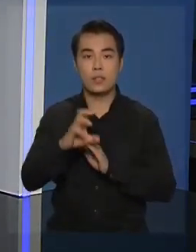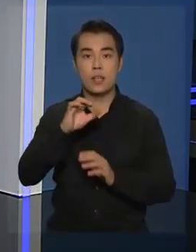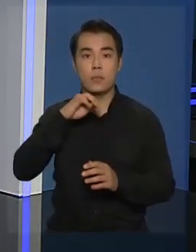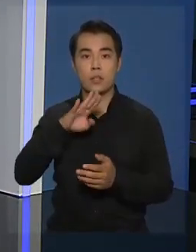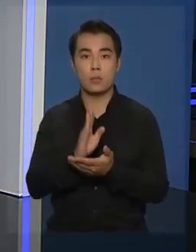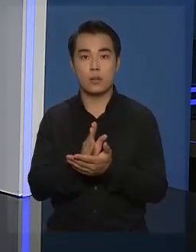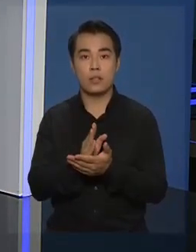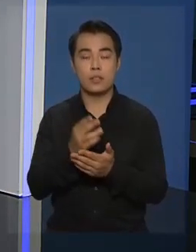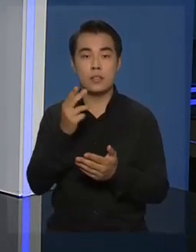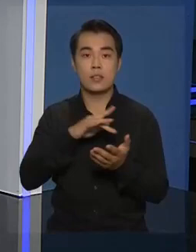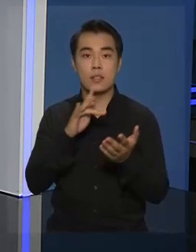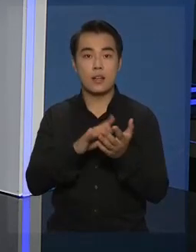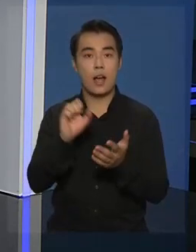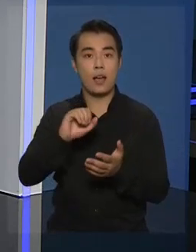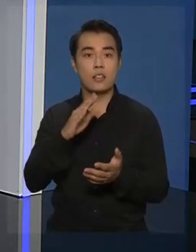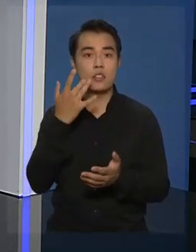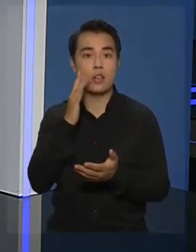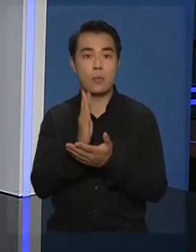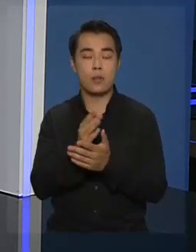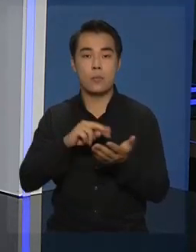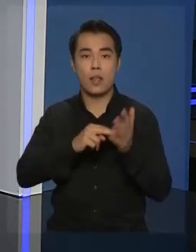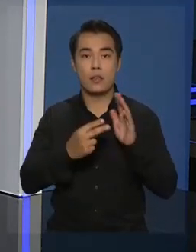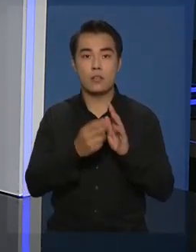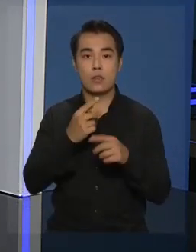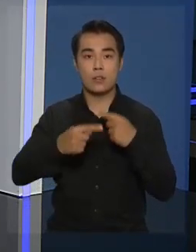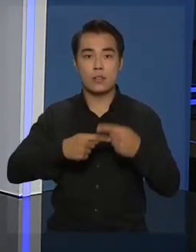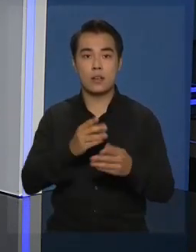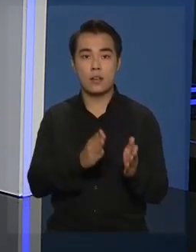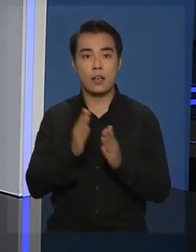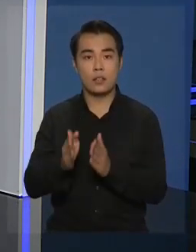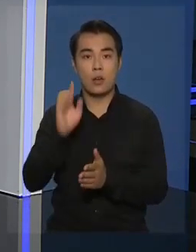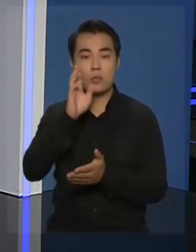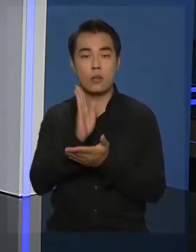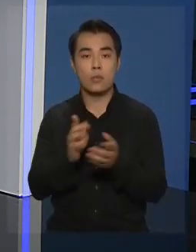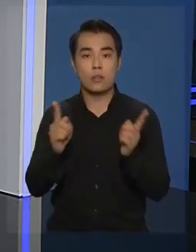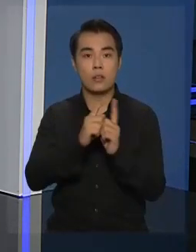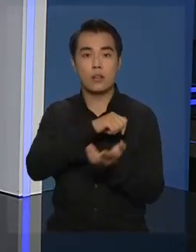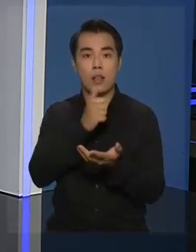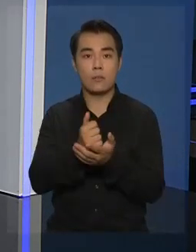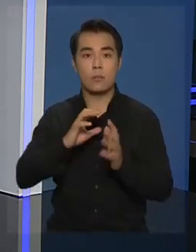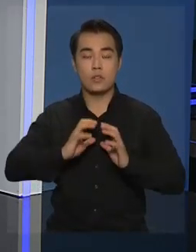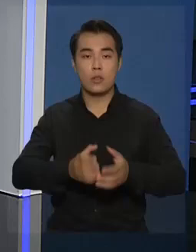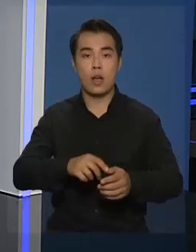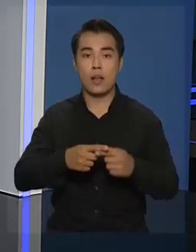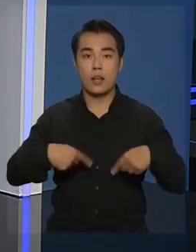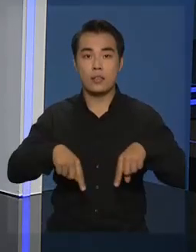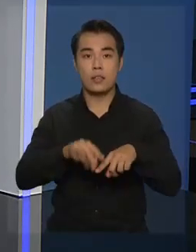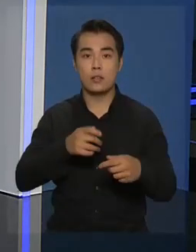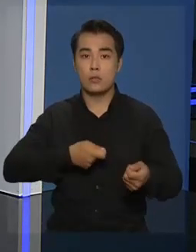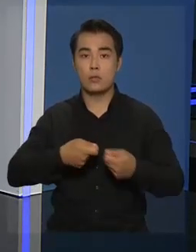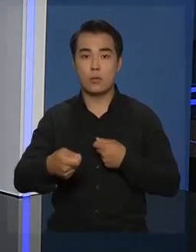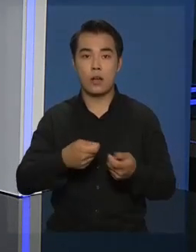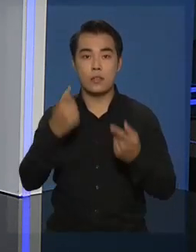США. Запланированы также встречи президента Казахстана с лидерами ряда государств, главами международных организаций и